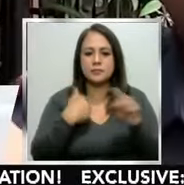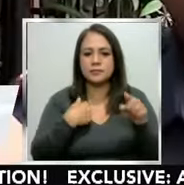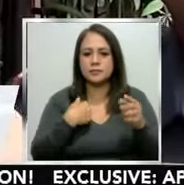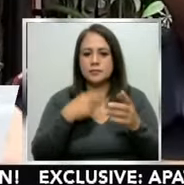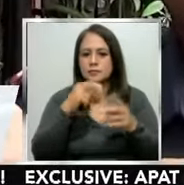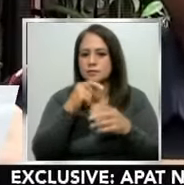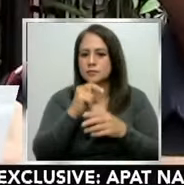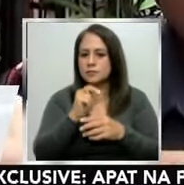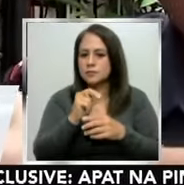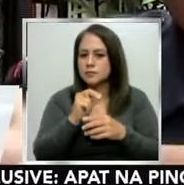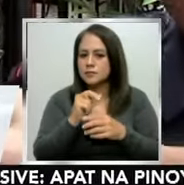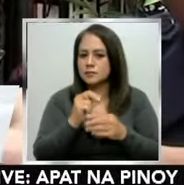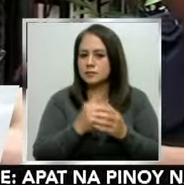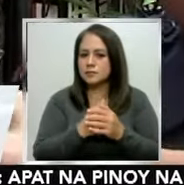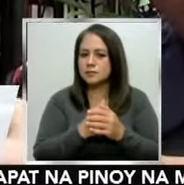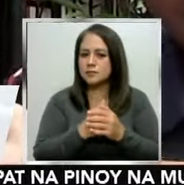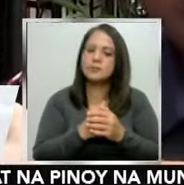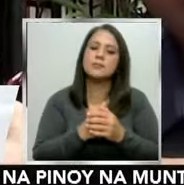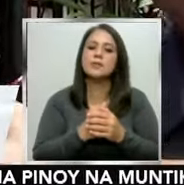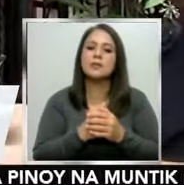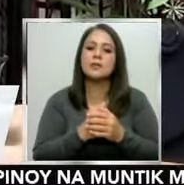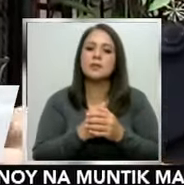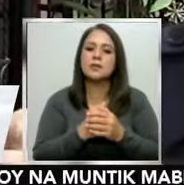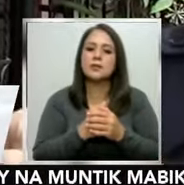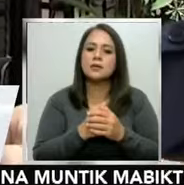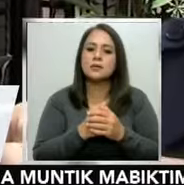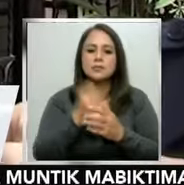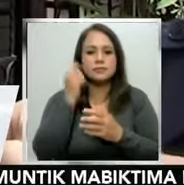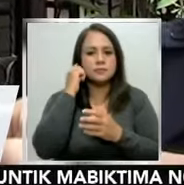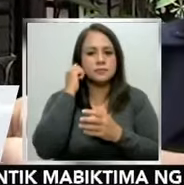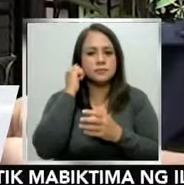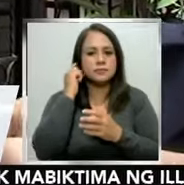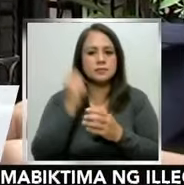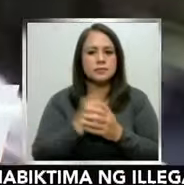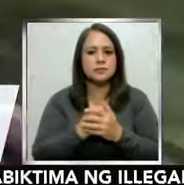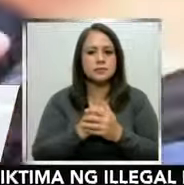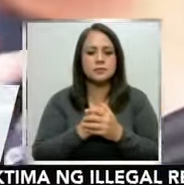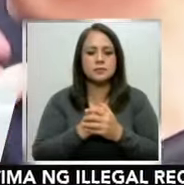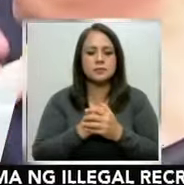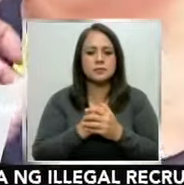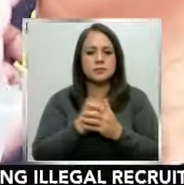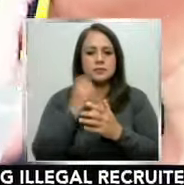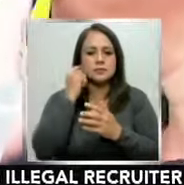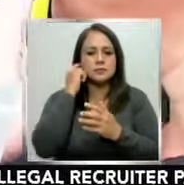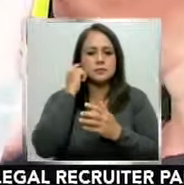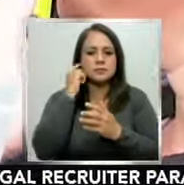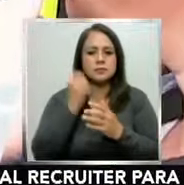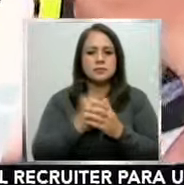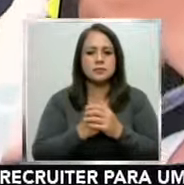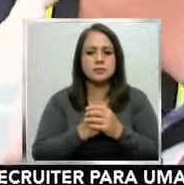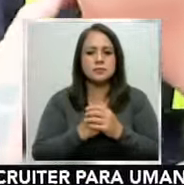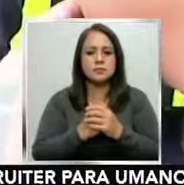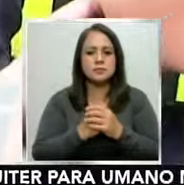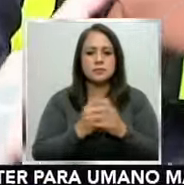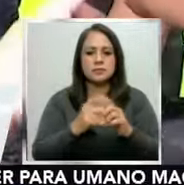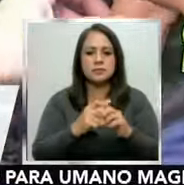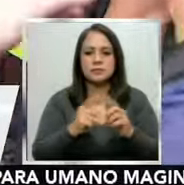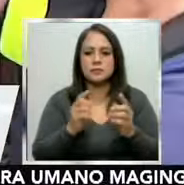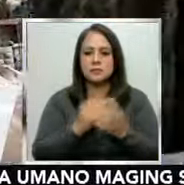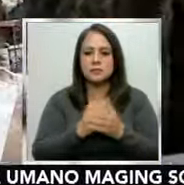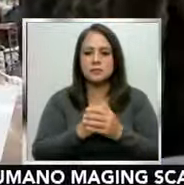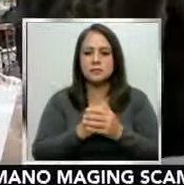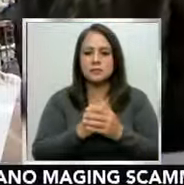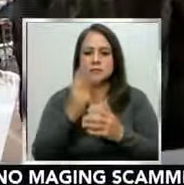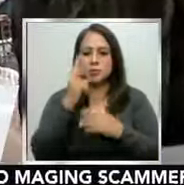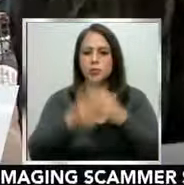lang. Pero without confirmation na hindi na nakita si Sir. Dalawang taon na raw hindi nakikita si Bantag ng